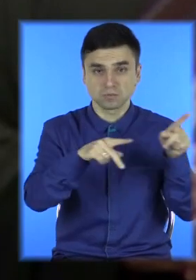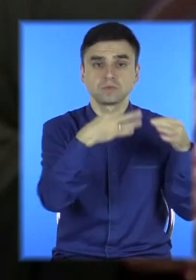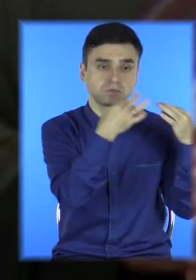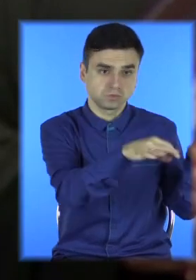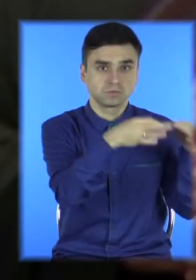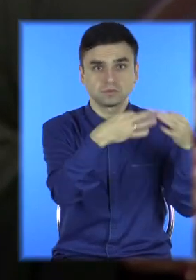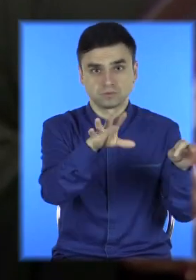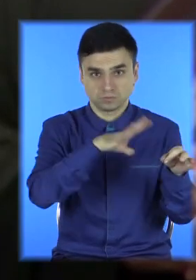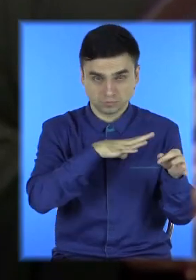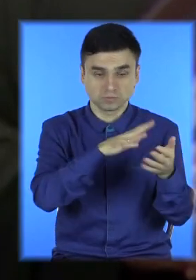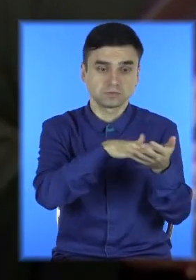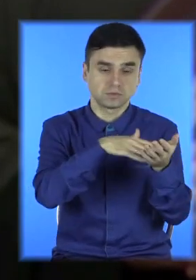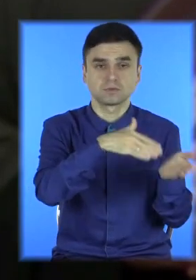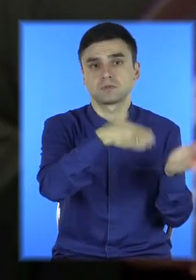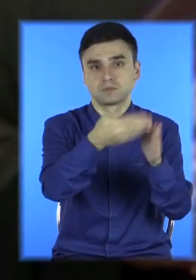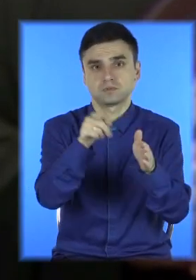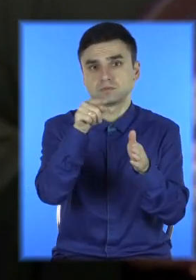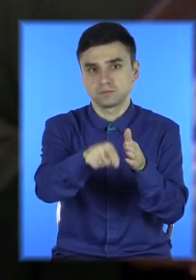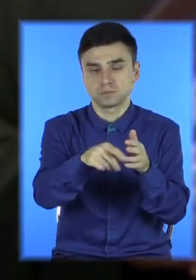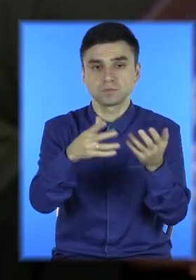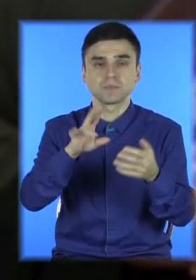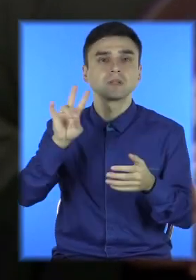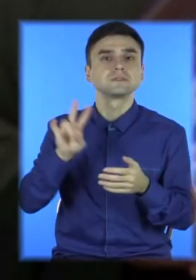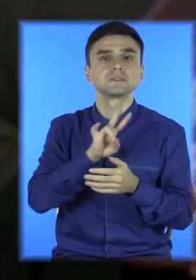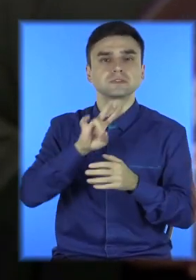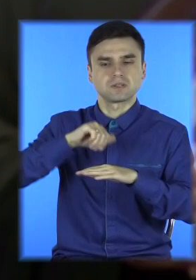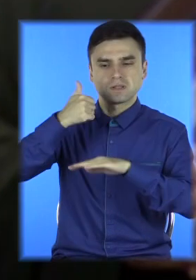ми вважаємо за доцільне, коли всі умови для цього створені.